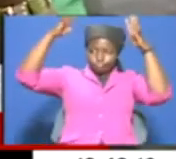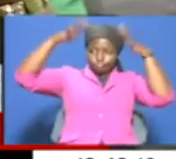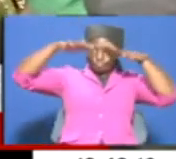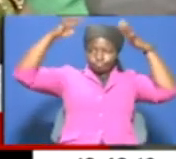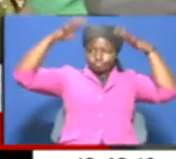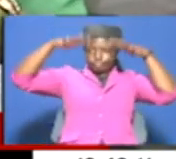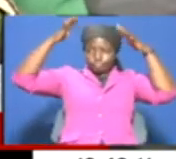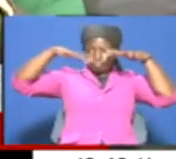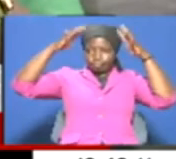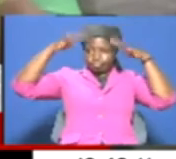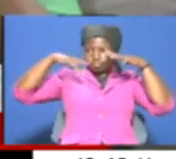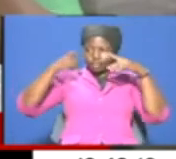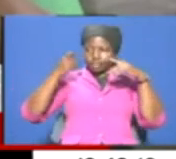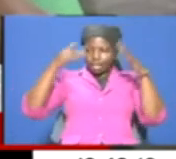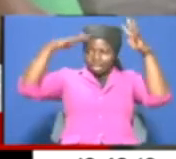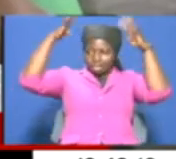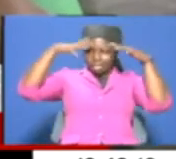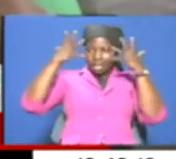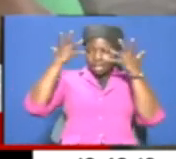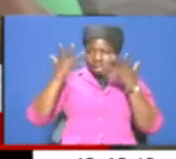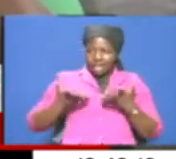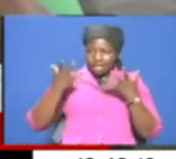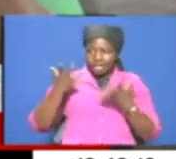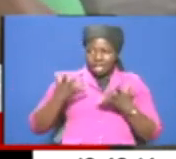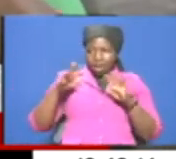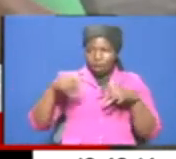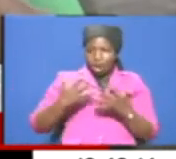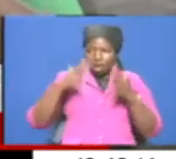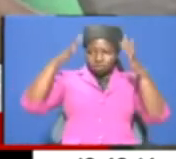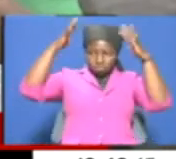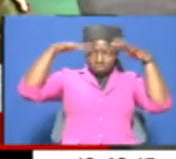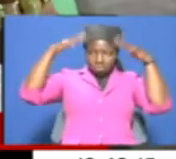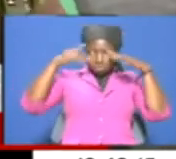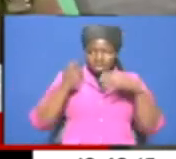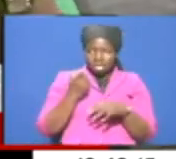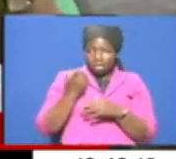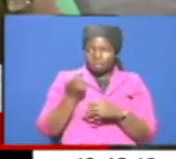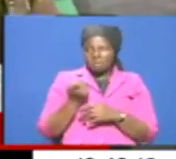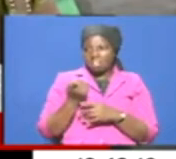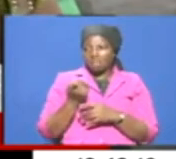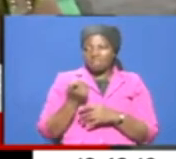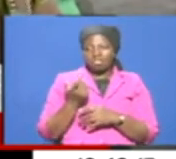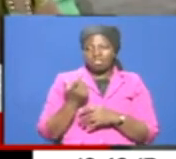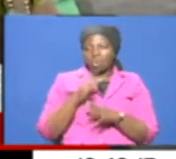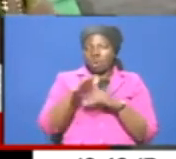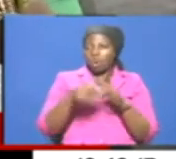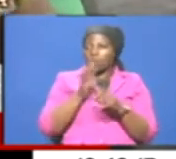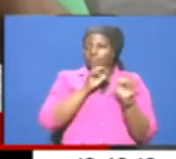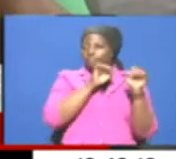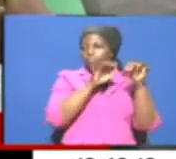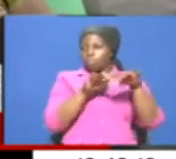kidogo au kubwa. Mm-hmm. Lakini maji yote inaelekea either Lake Victoria, ile ingine inaenda Indian